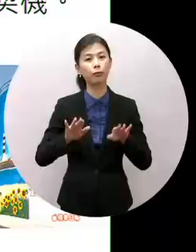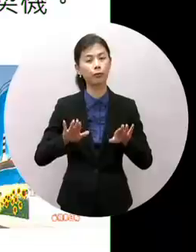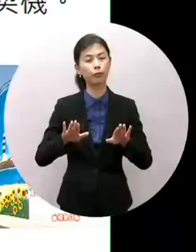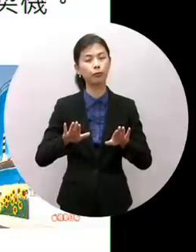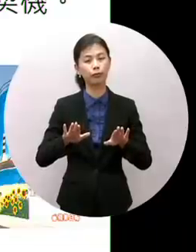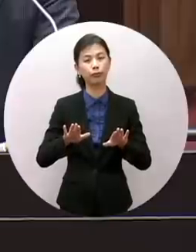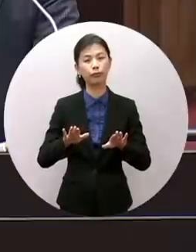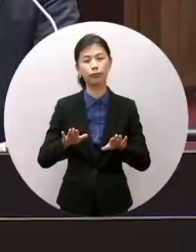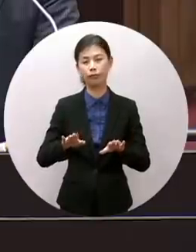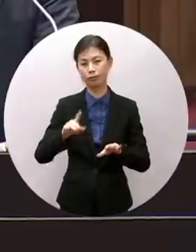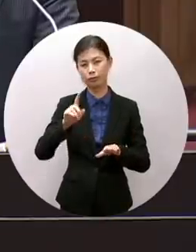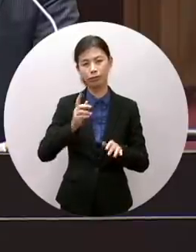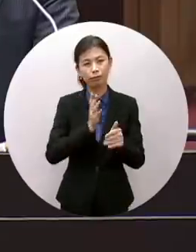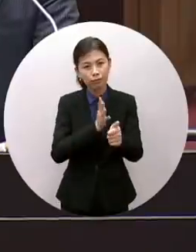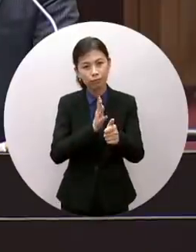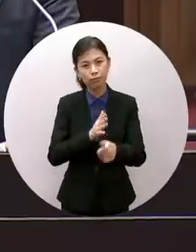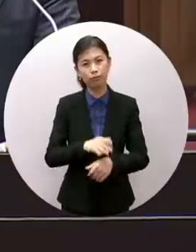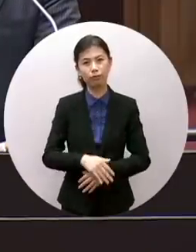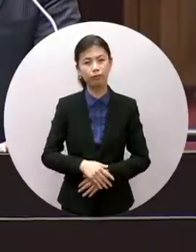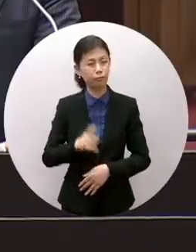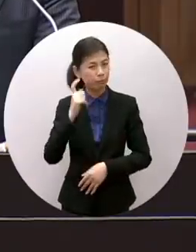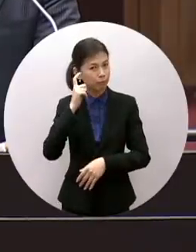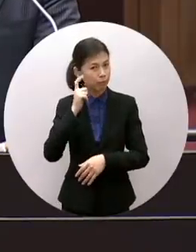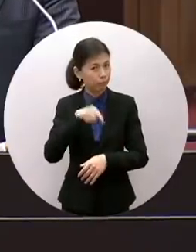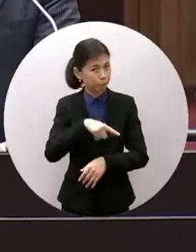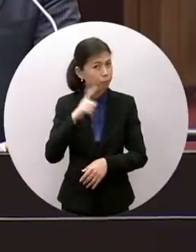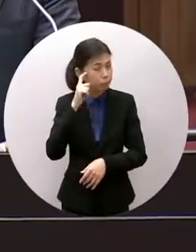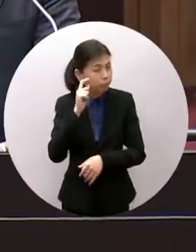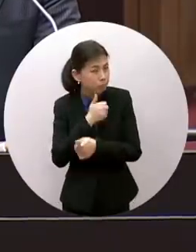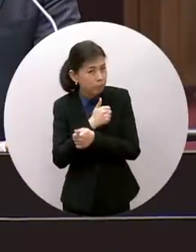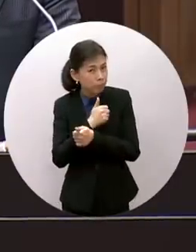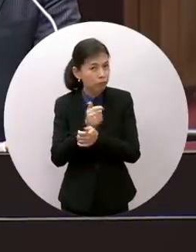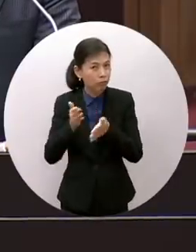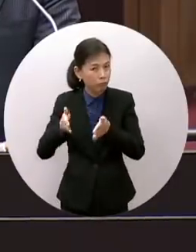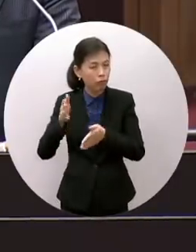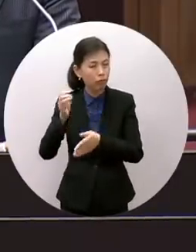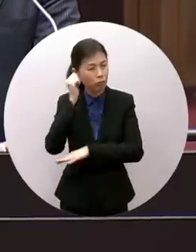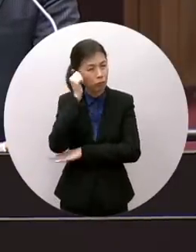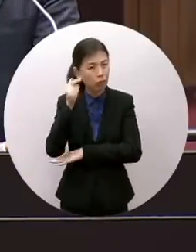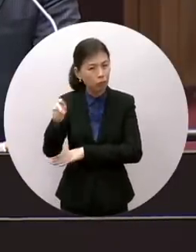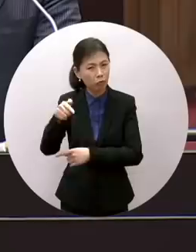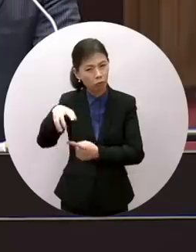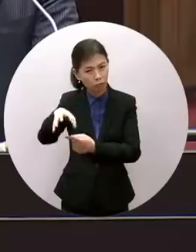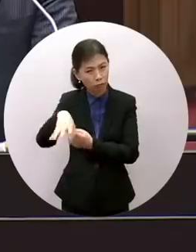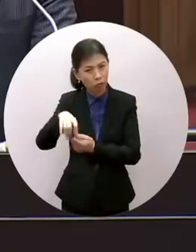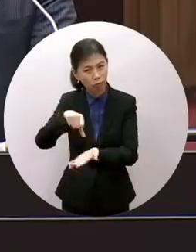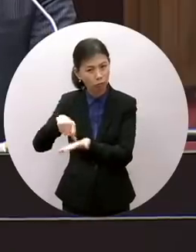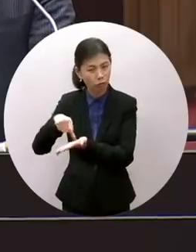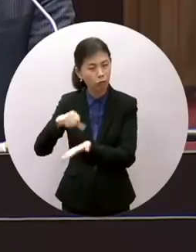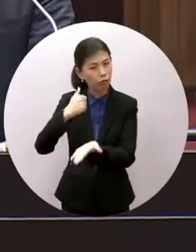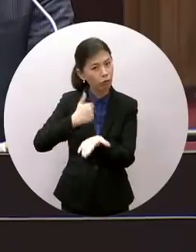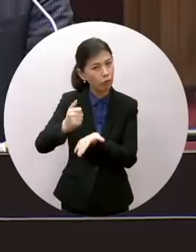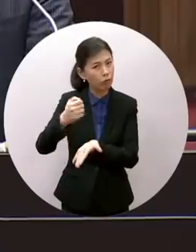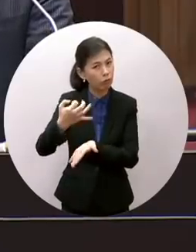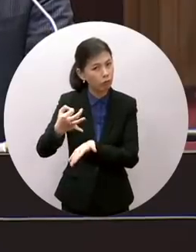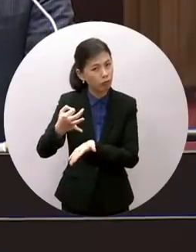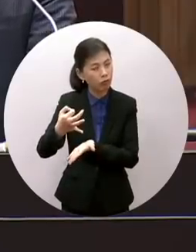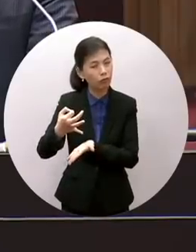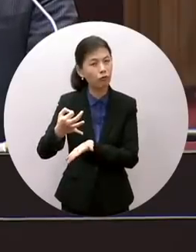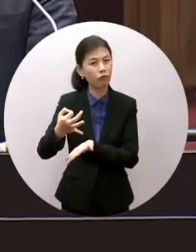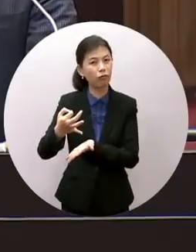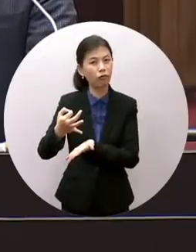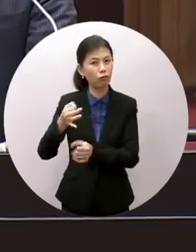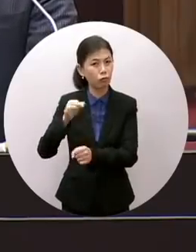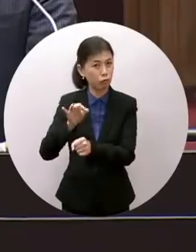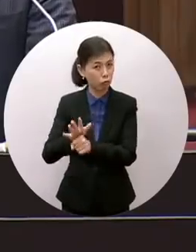请局长啊，是不是也考虑针对偏乡的这些农产品啊，它的运送的差价，我